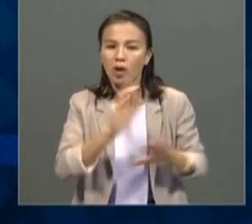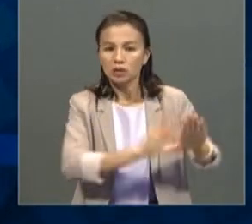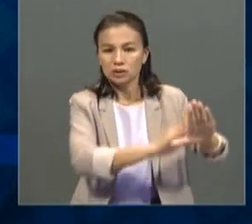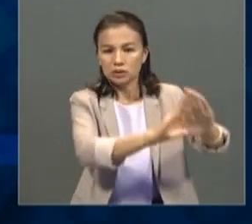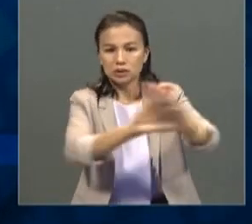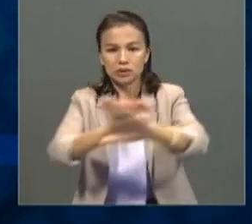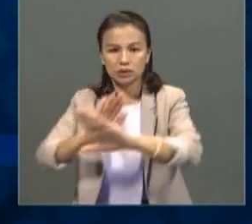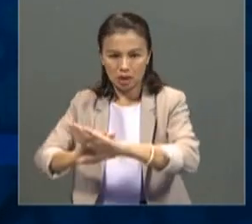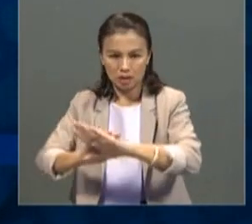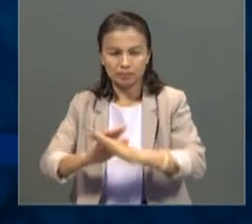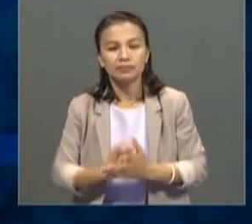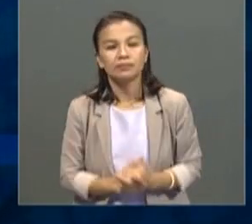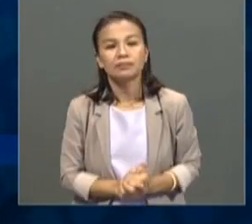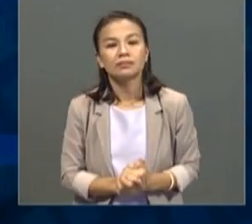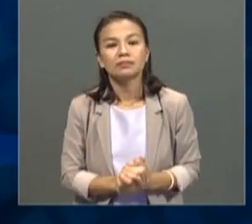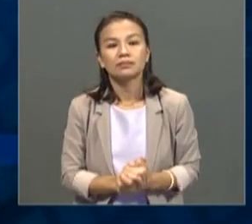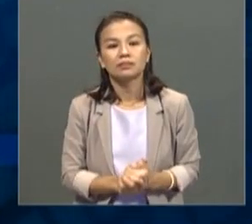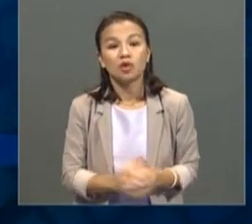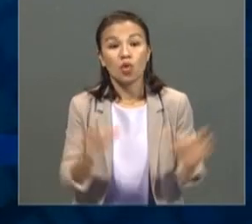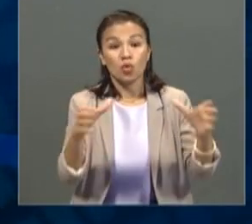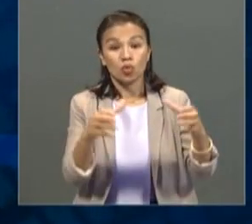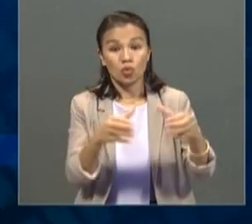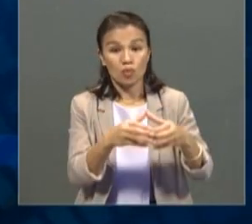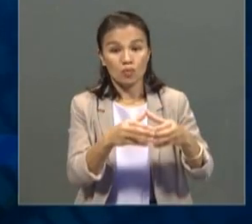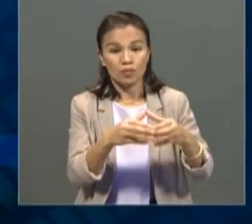ကြီးဖြစ်သွားတယ်ဒါကြောင့်မလို့